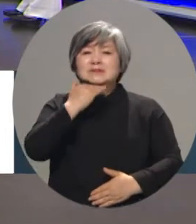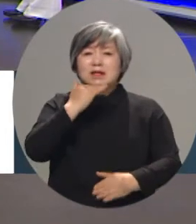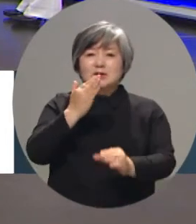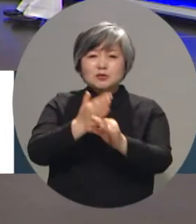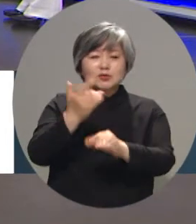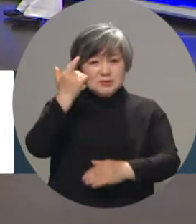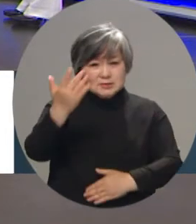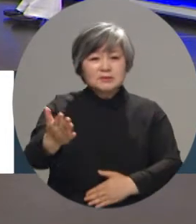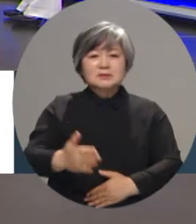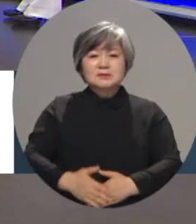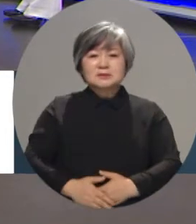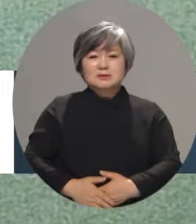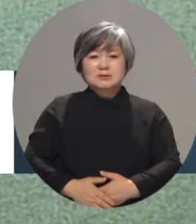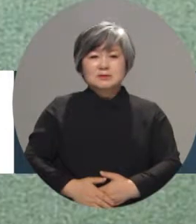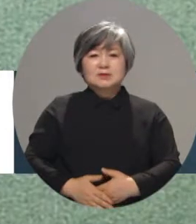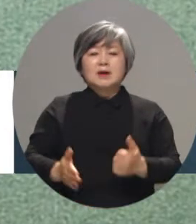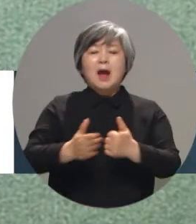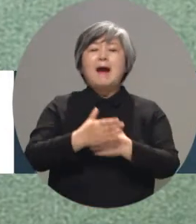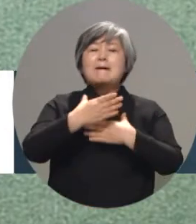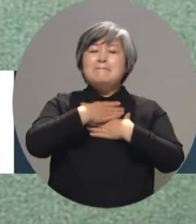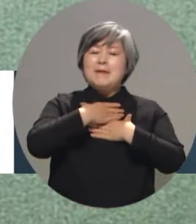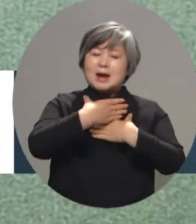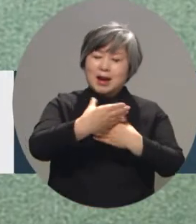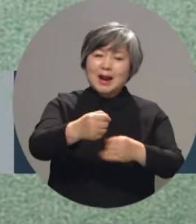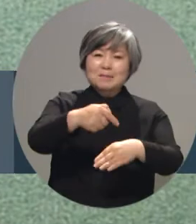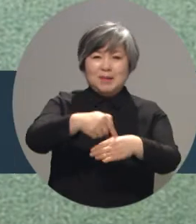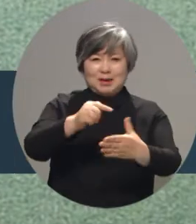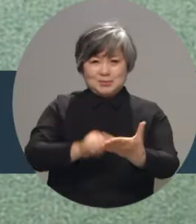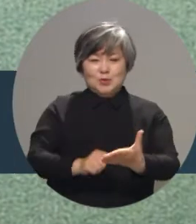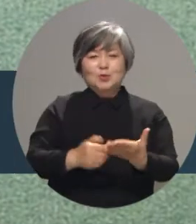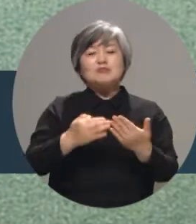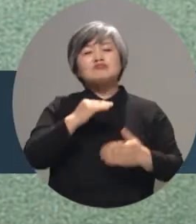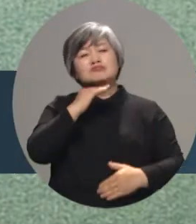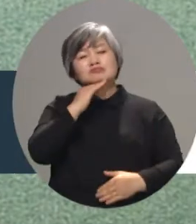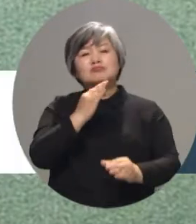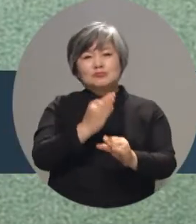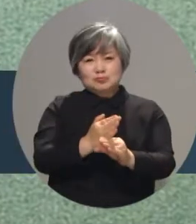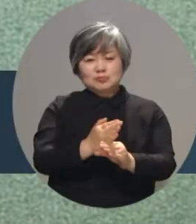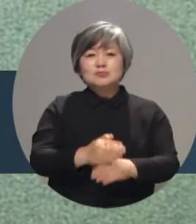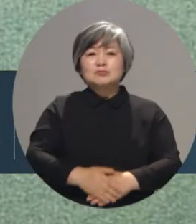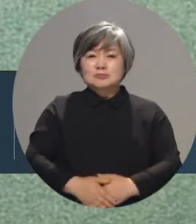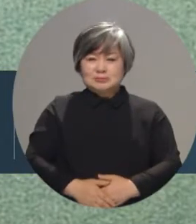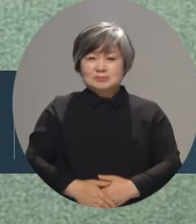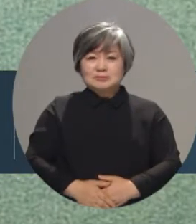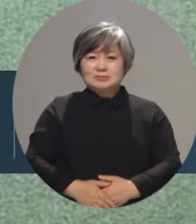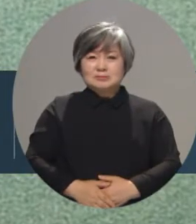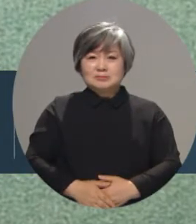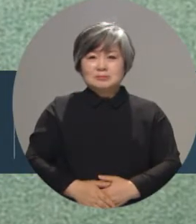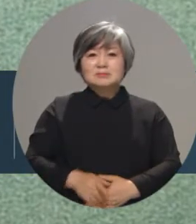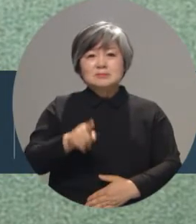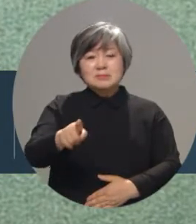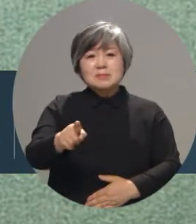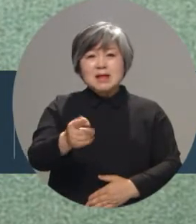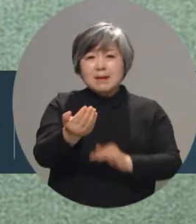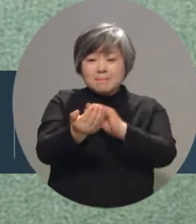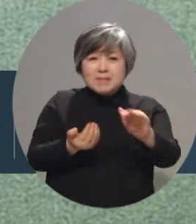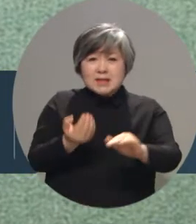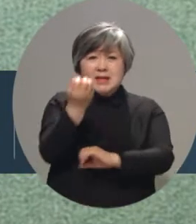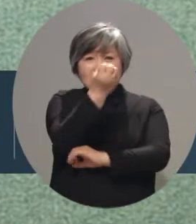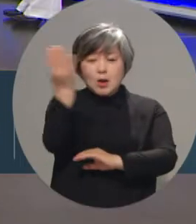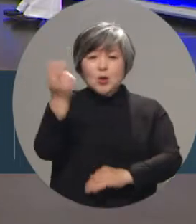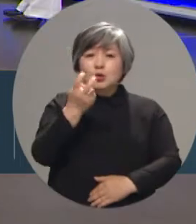계십니까? 편안한 마음으로 기다리고 있습니다. 네. 여론조사